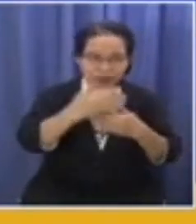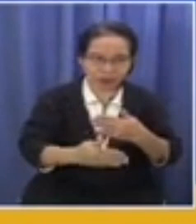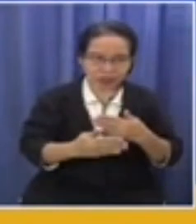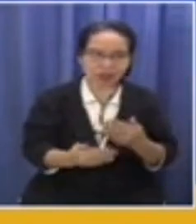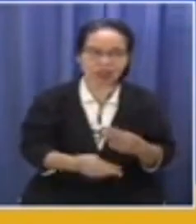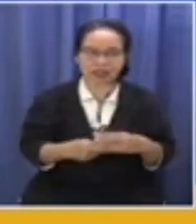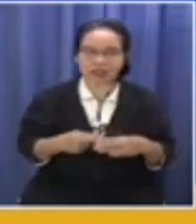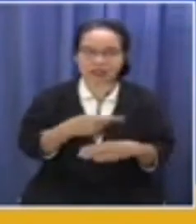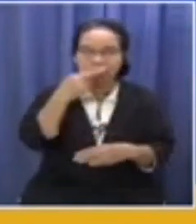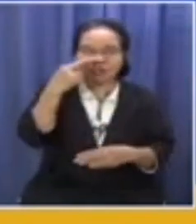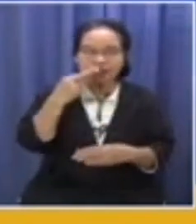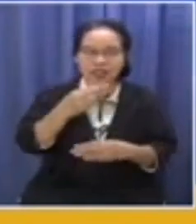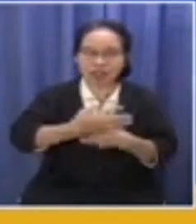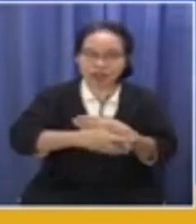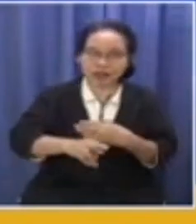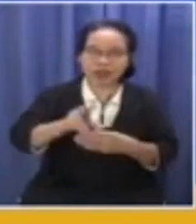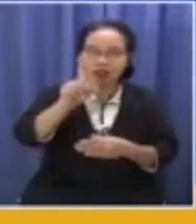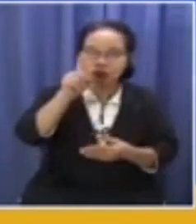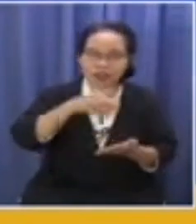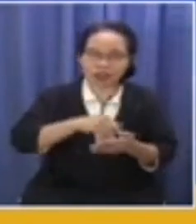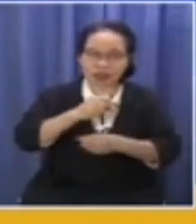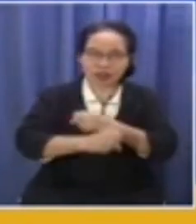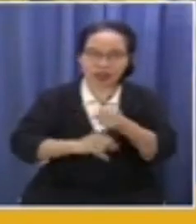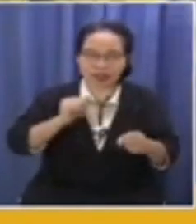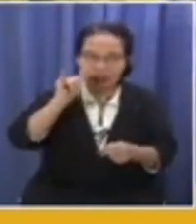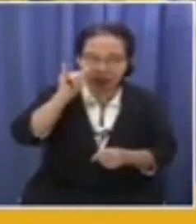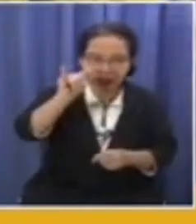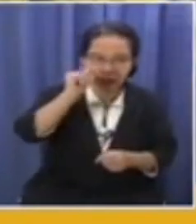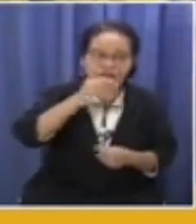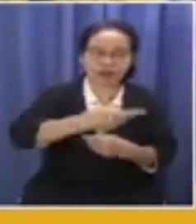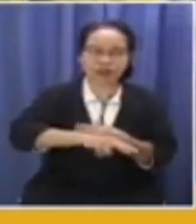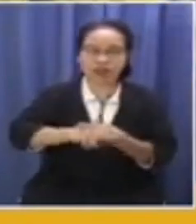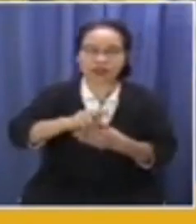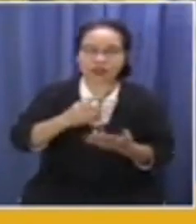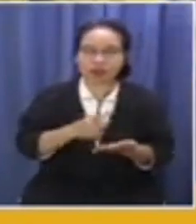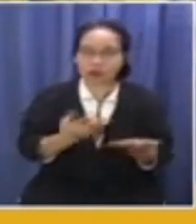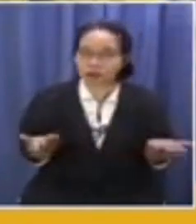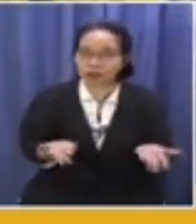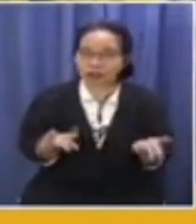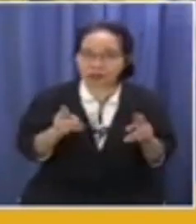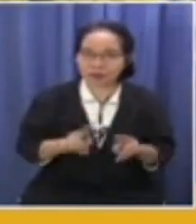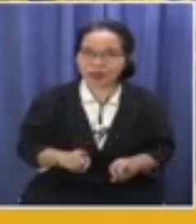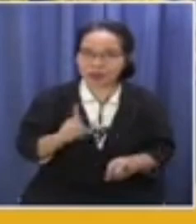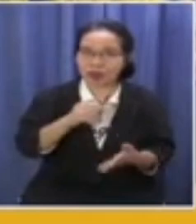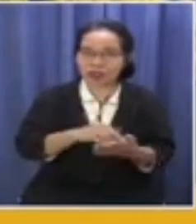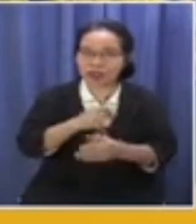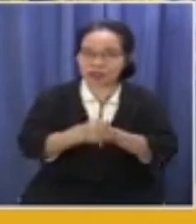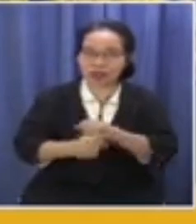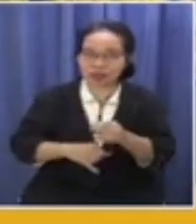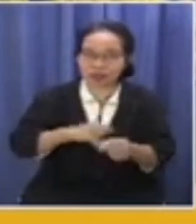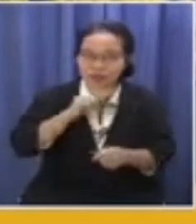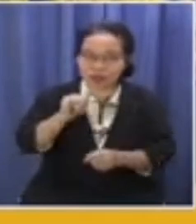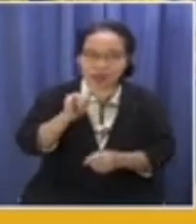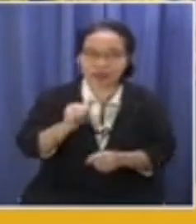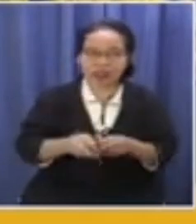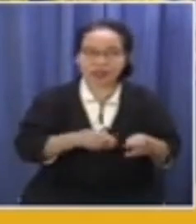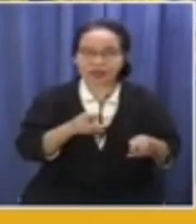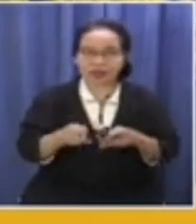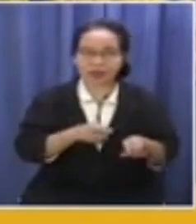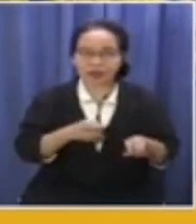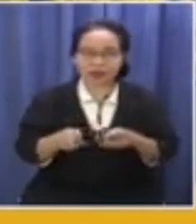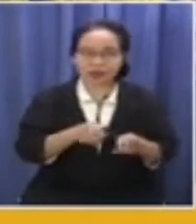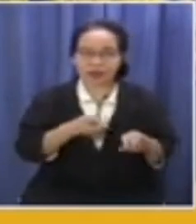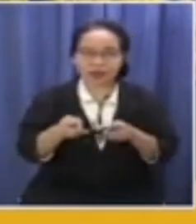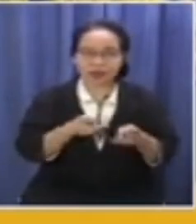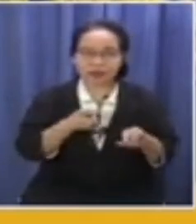pagkabuhay pagkaraan ng 1,000 taon eh ano ang mangyayari sa is libong taon eh maghahari